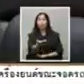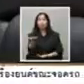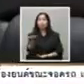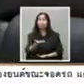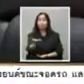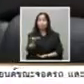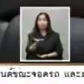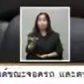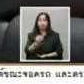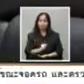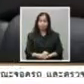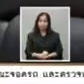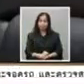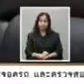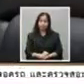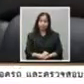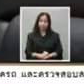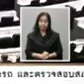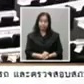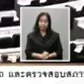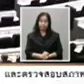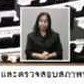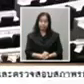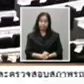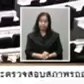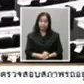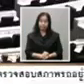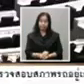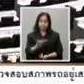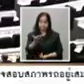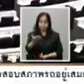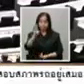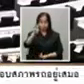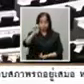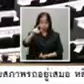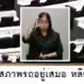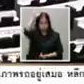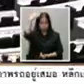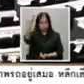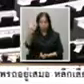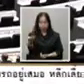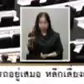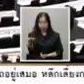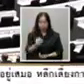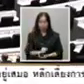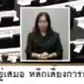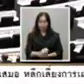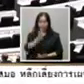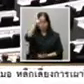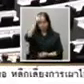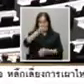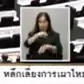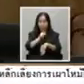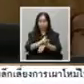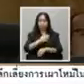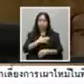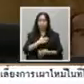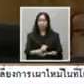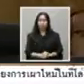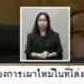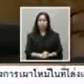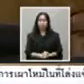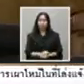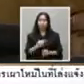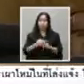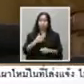ะ ท่านพิสารขอท่านพิสารยกมือก่อนเชิญครับ ครับท่านประธานครับผมพลตรี